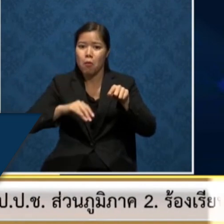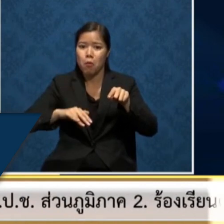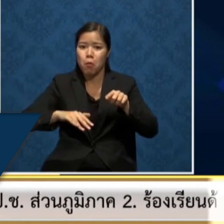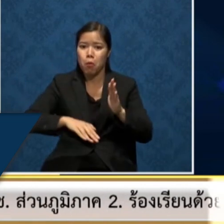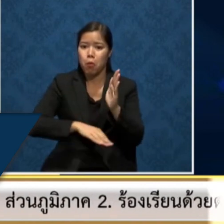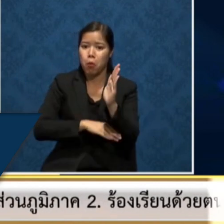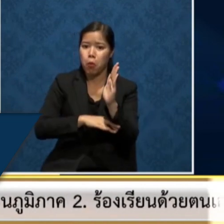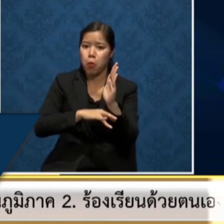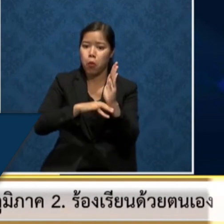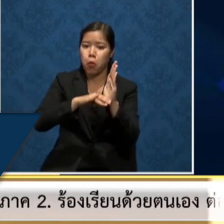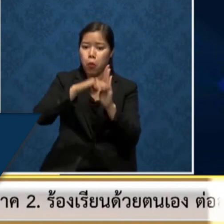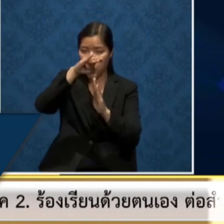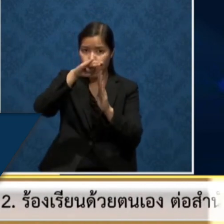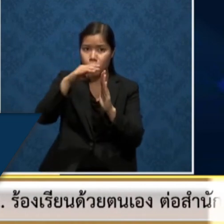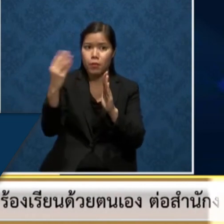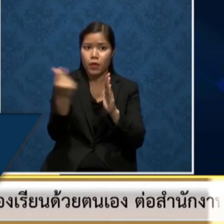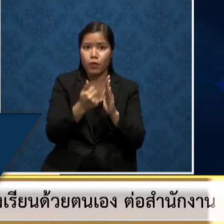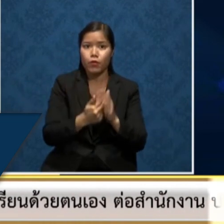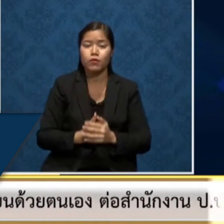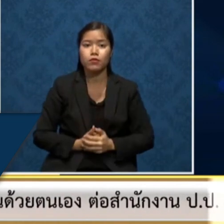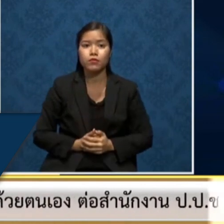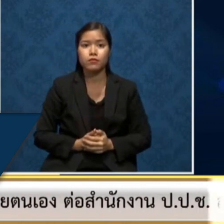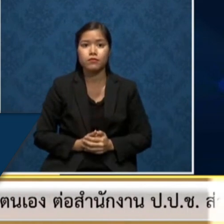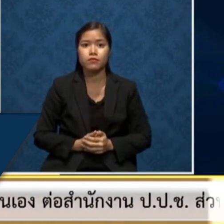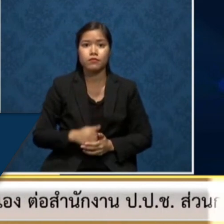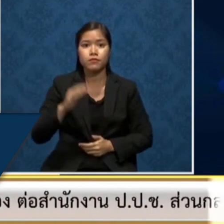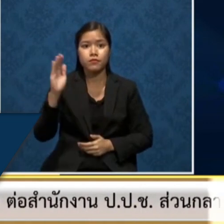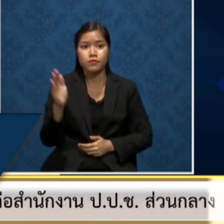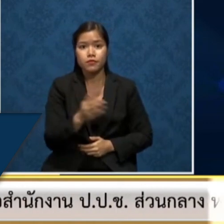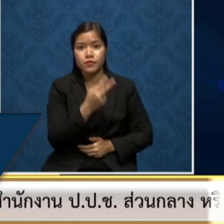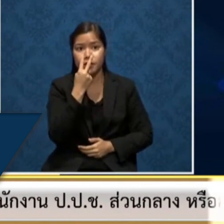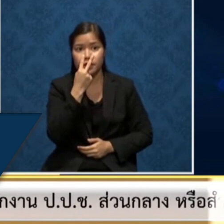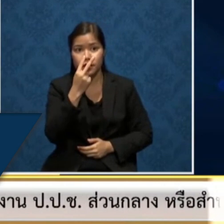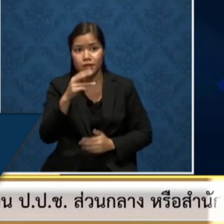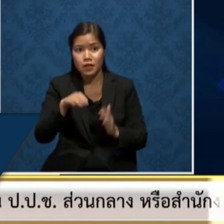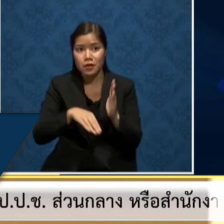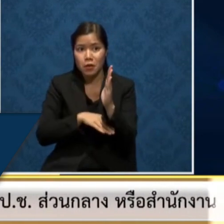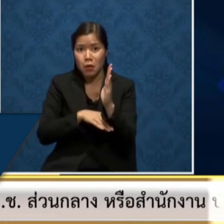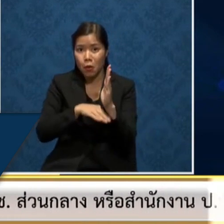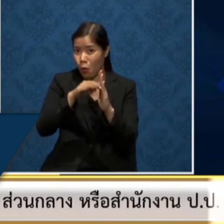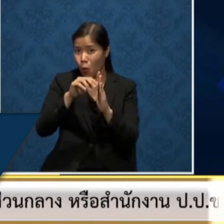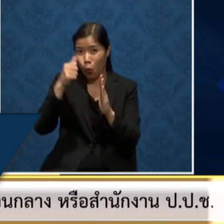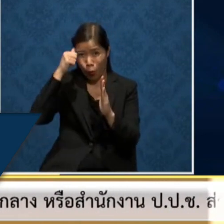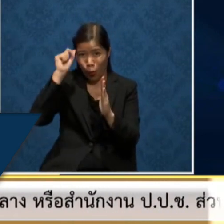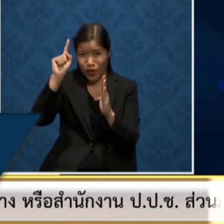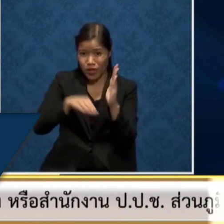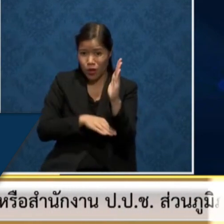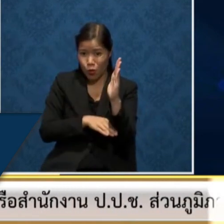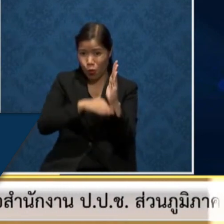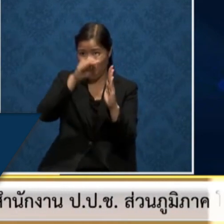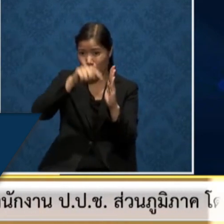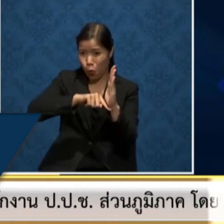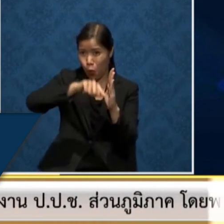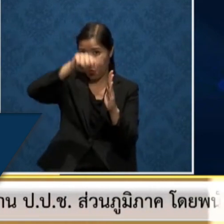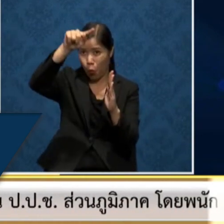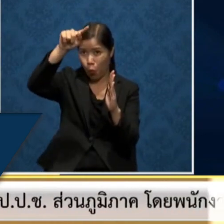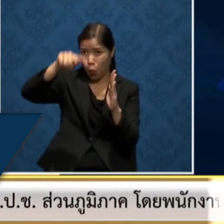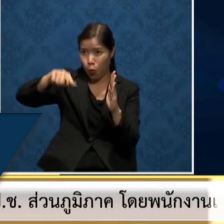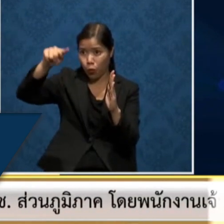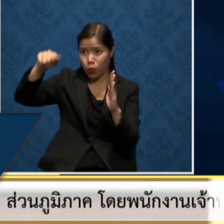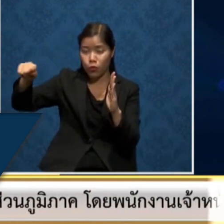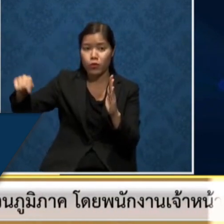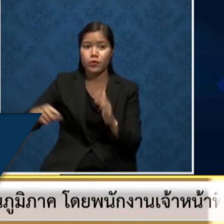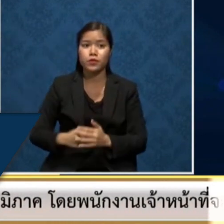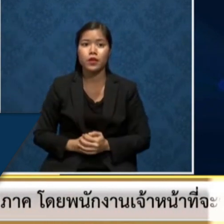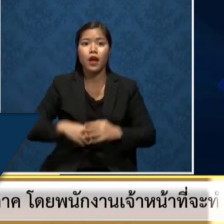ในระยะเวลาอันสั้นรูปถัดไปครับเห็นมั้ยครับว่าขยับขึ้นภายในวันเดียวนะครับเนื่องจากปริมาณ